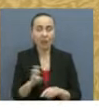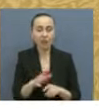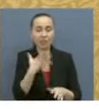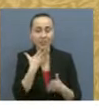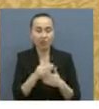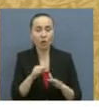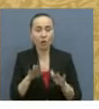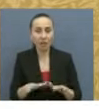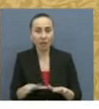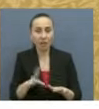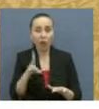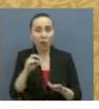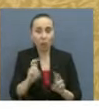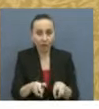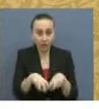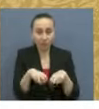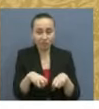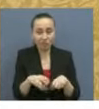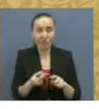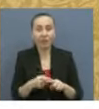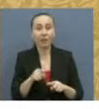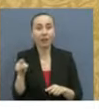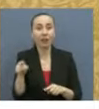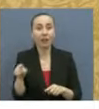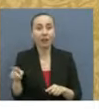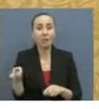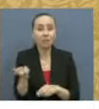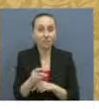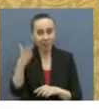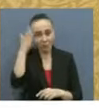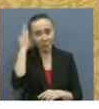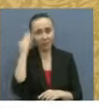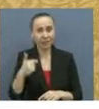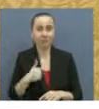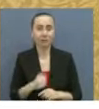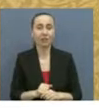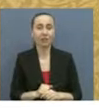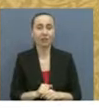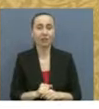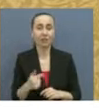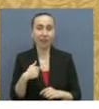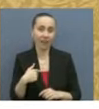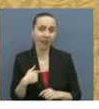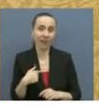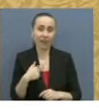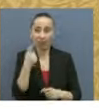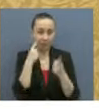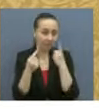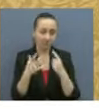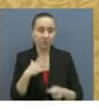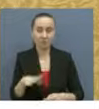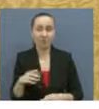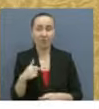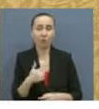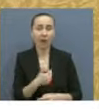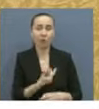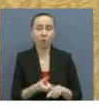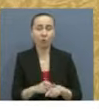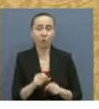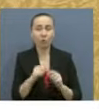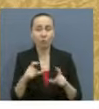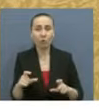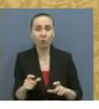сразу ноги под себя. Она подошла, мне погладила. Ну, а я даже не расплакалась. Я хотела в школу, а